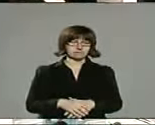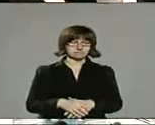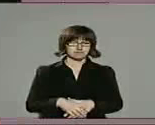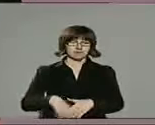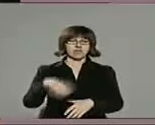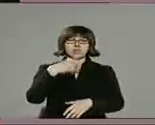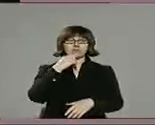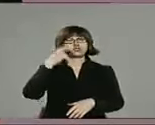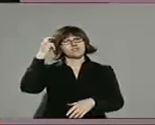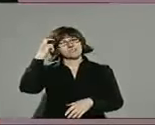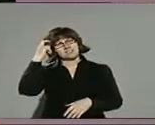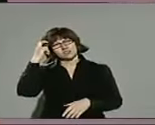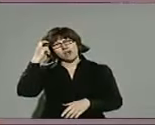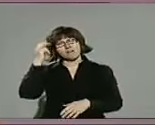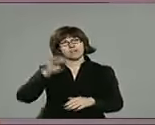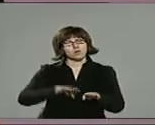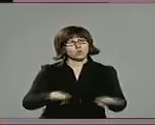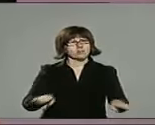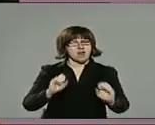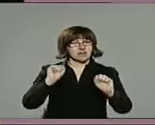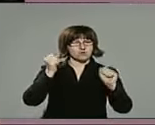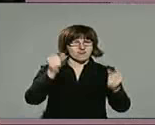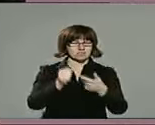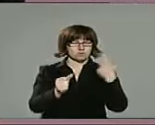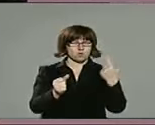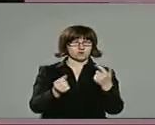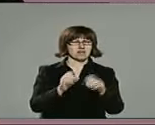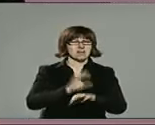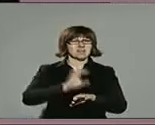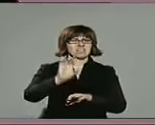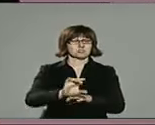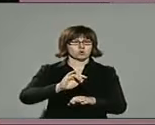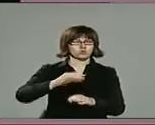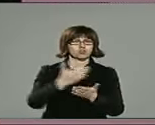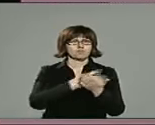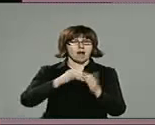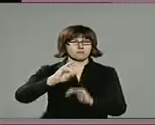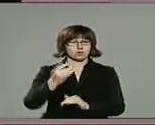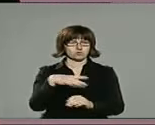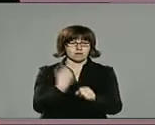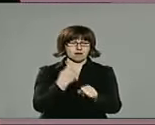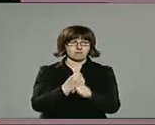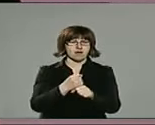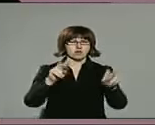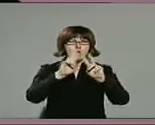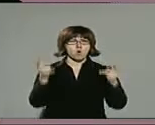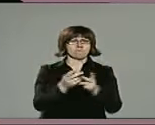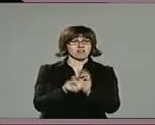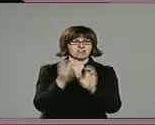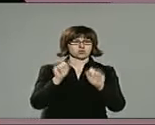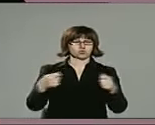Wir wollen mit der Wissenschaft über die Grundlagen von Innovation und ressourcensparenden Projekten zusammenarbeiten, mit den Umwelt- und